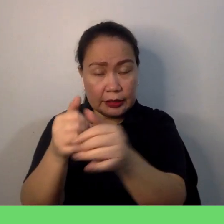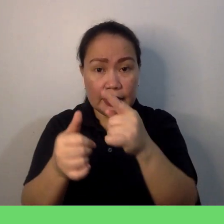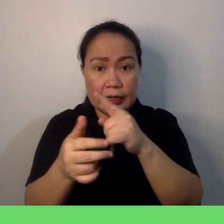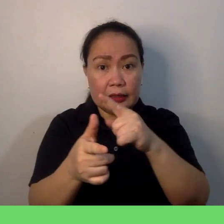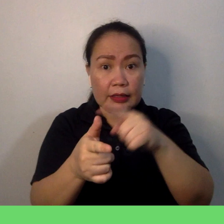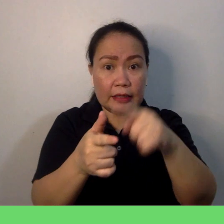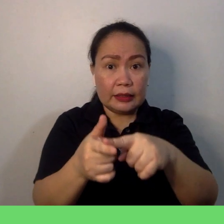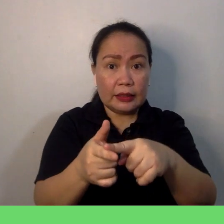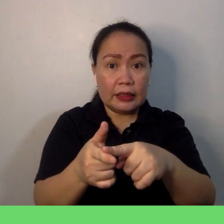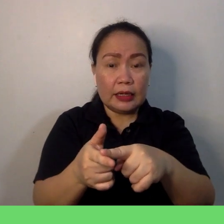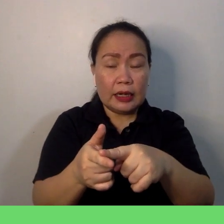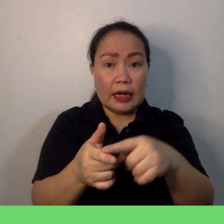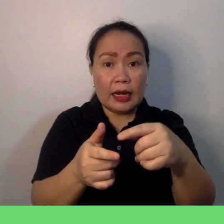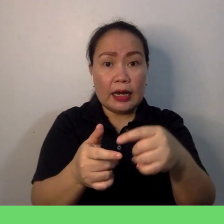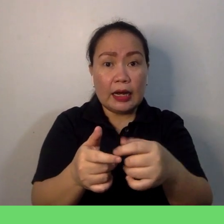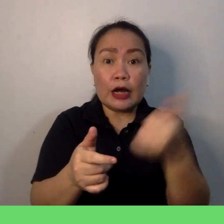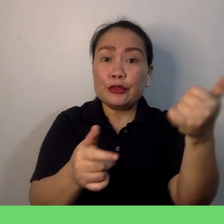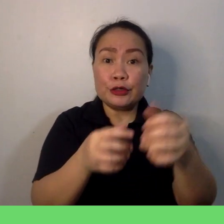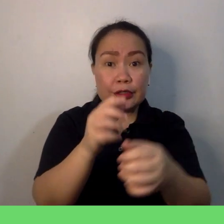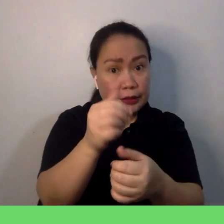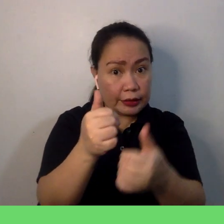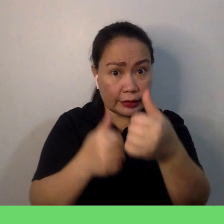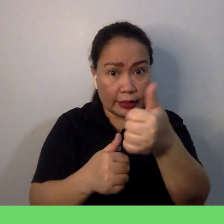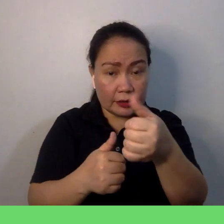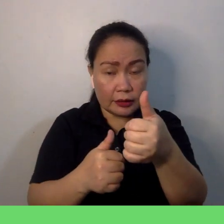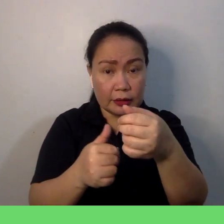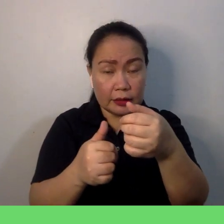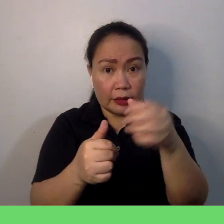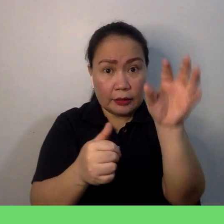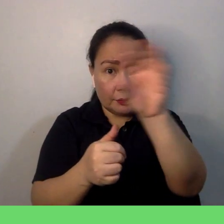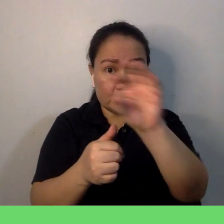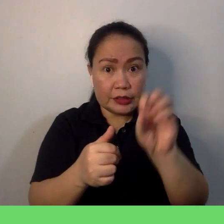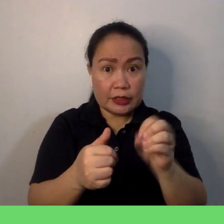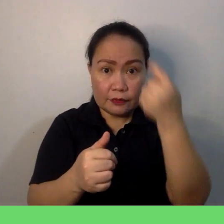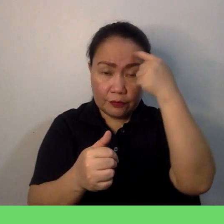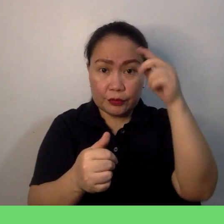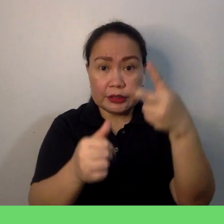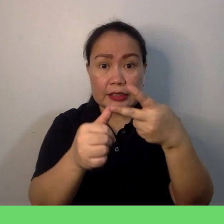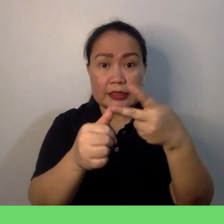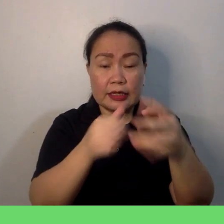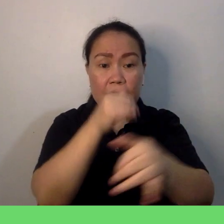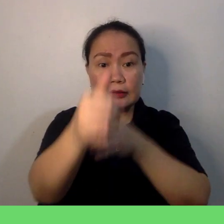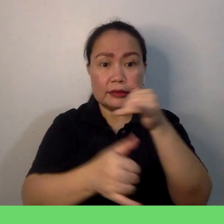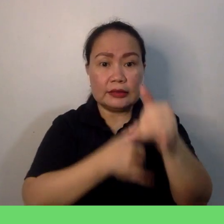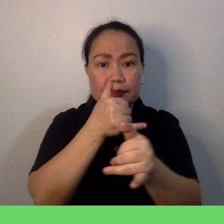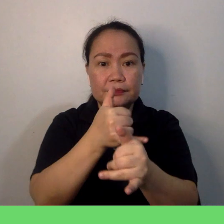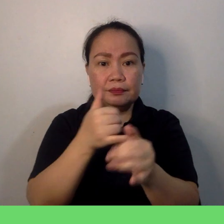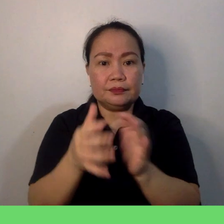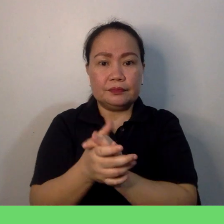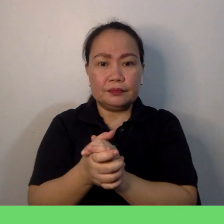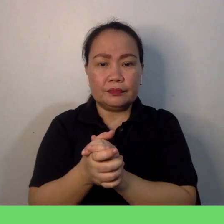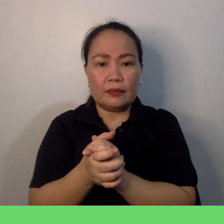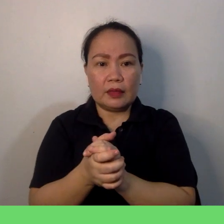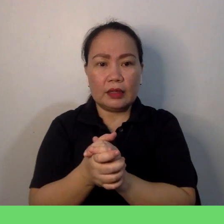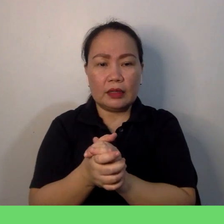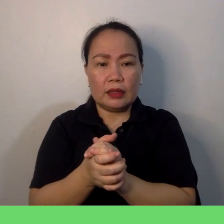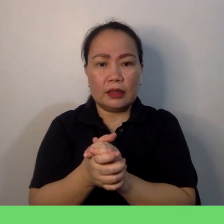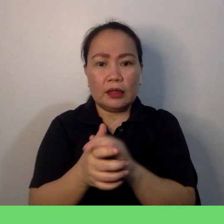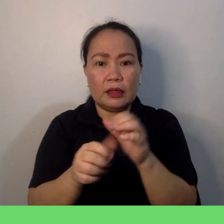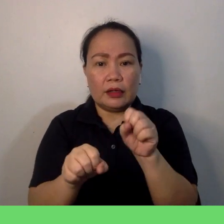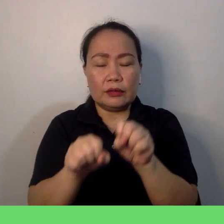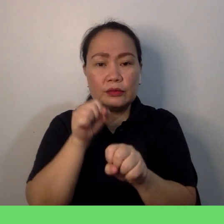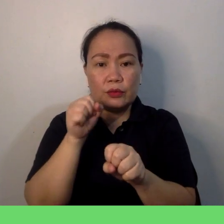pangalawang taon. So, yung 60-50 na kung saan may additional siya na 1050 dahil